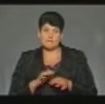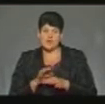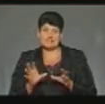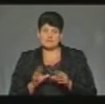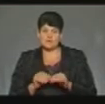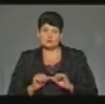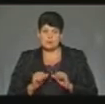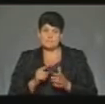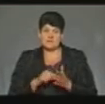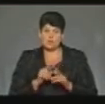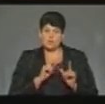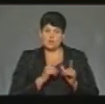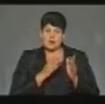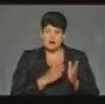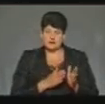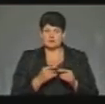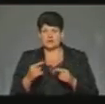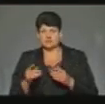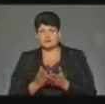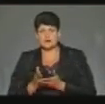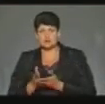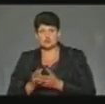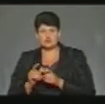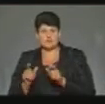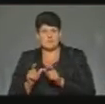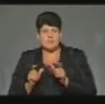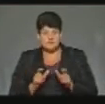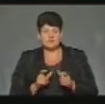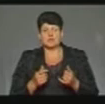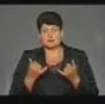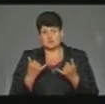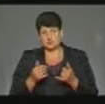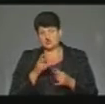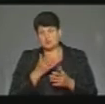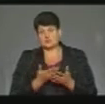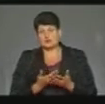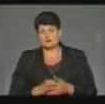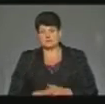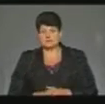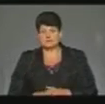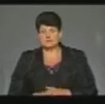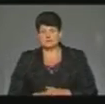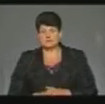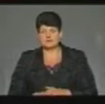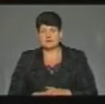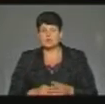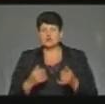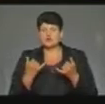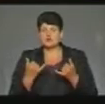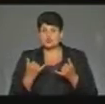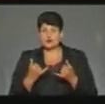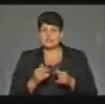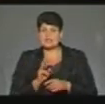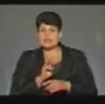зусиллями, міською радою, іншими службами. І на даний час поки що так. Ну, власне, саме сьогодні на